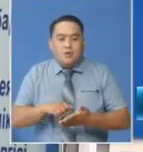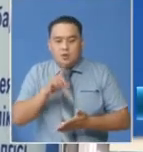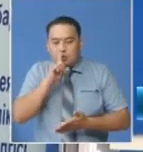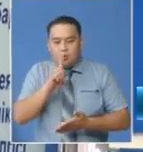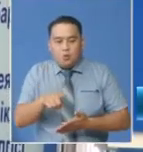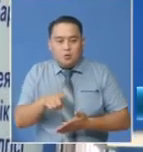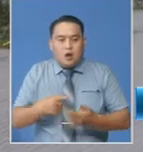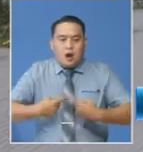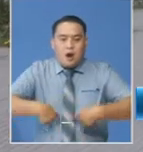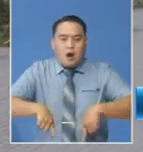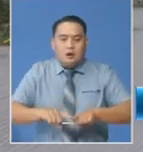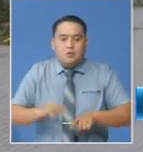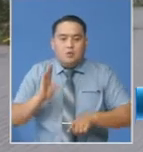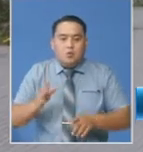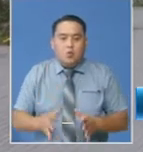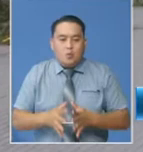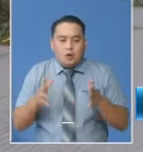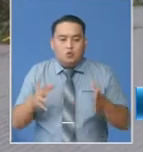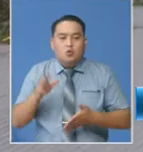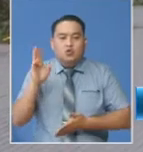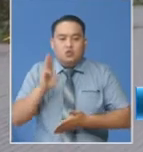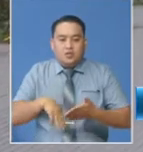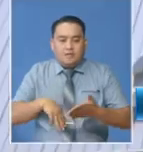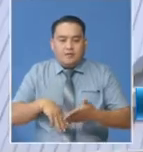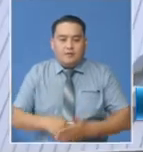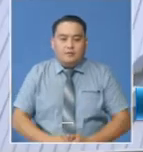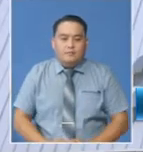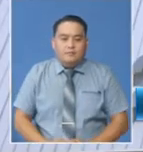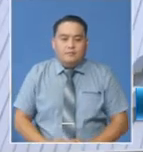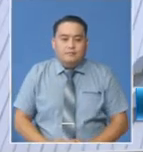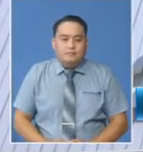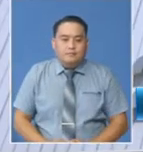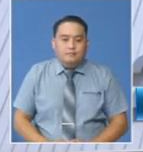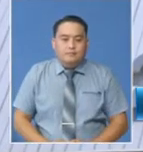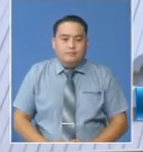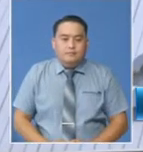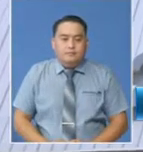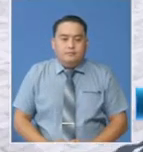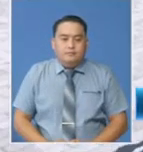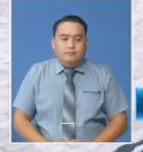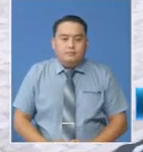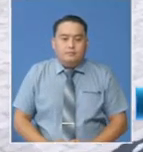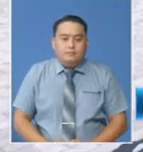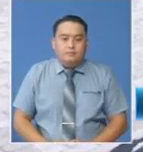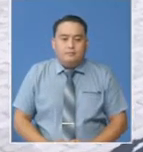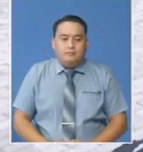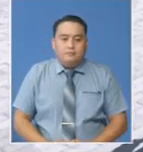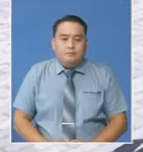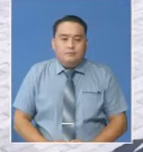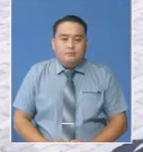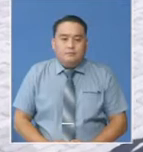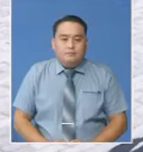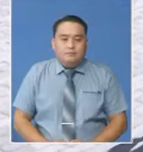устранены, организациям грозит крупный штраф. Азат Жумаханов, Курманжан Касымжанулы, Аманжол Джункешев, телеканал ЖТСУ, Илийский